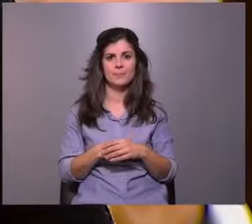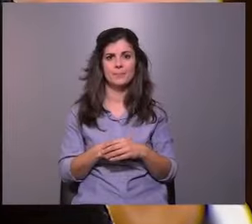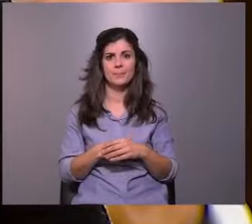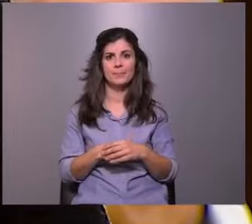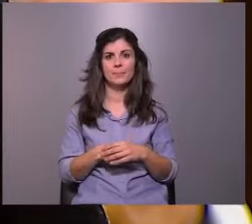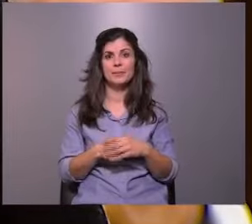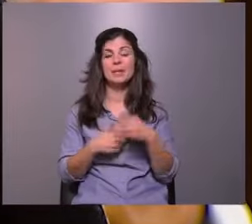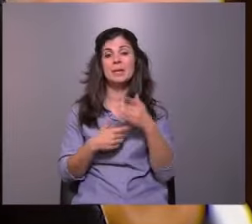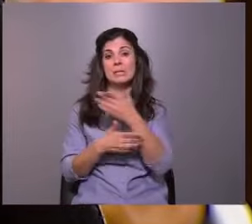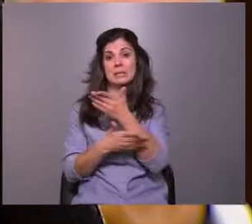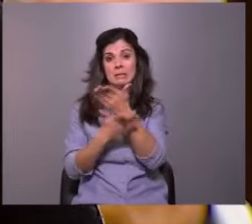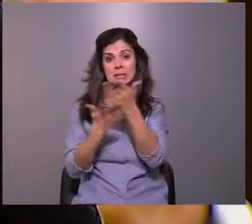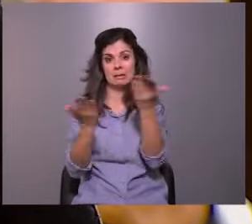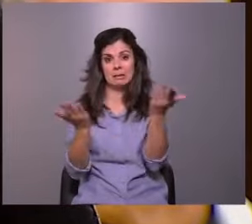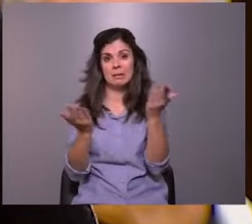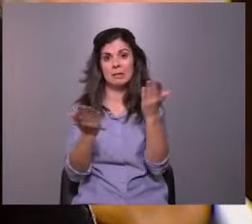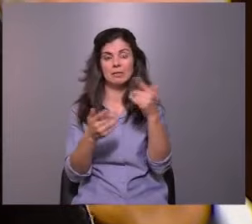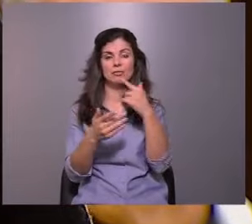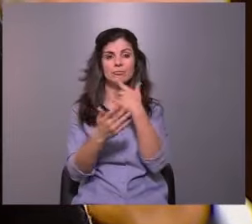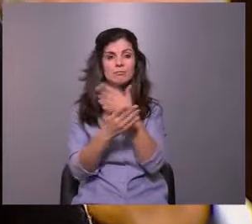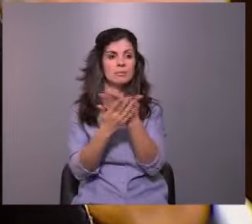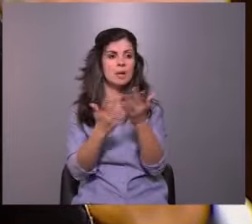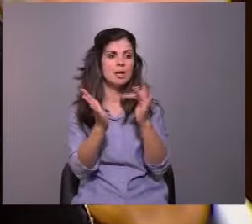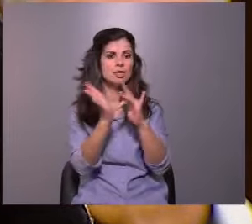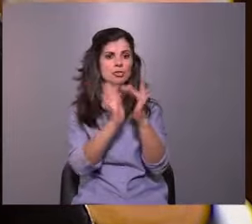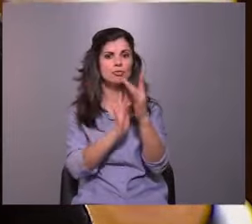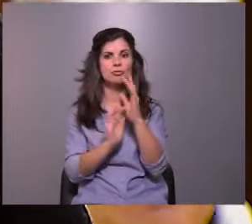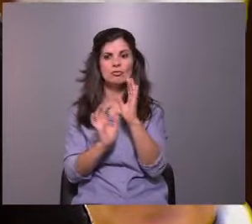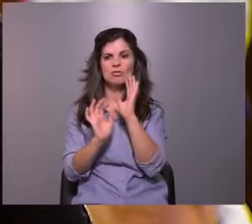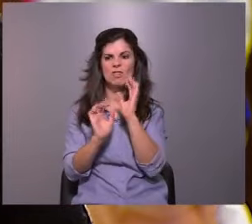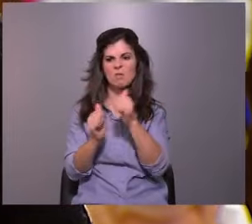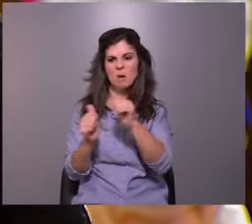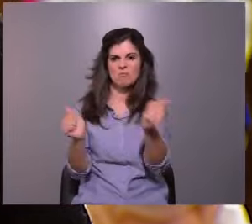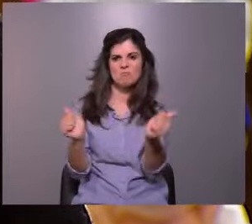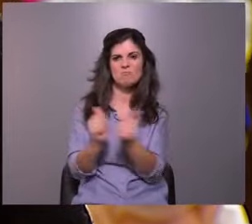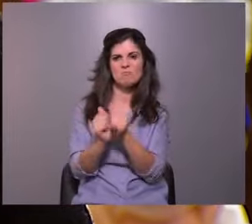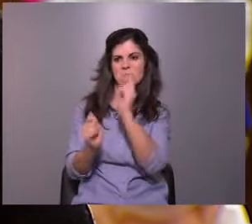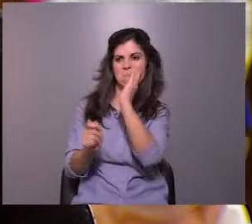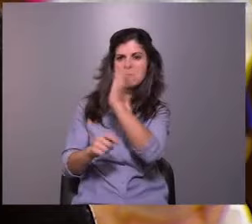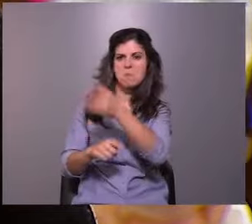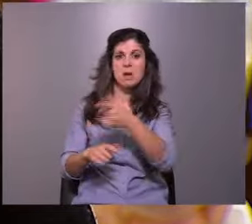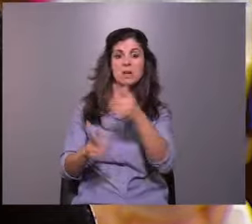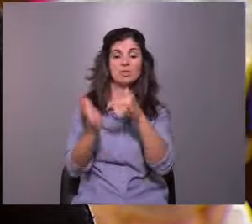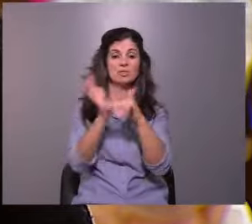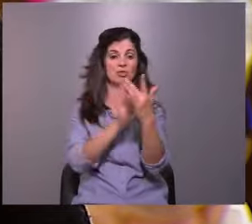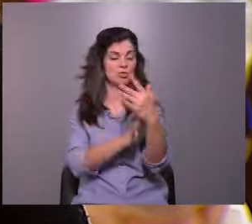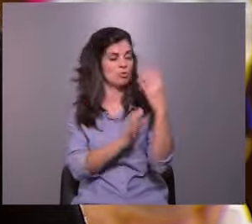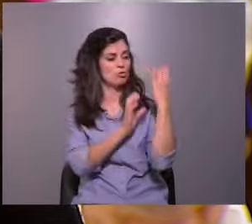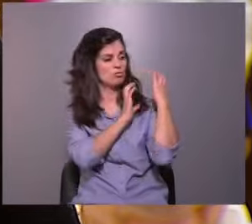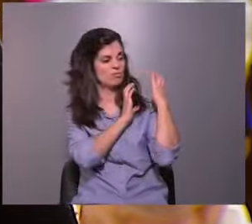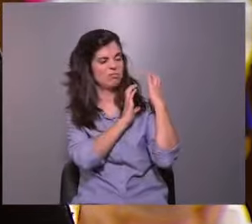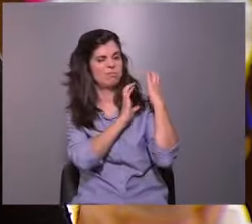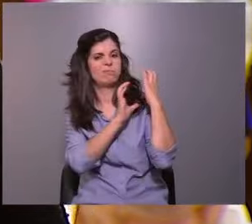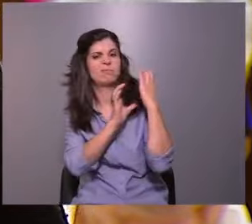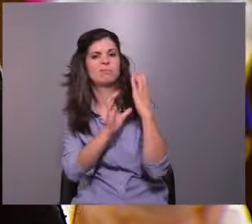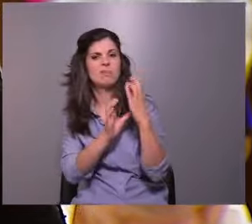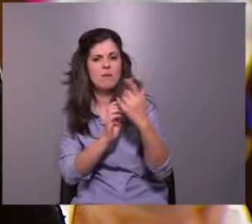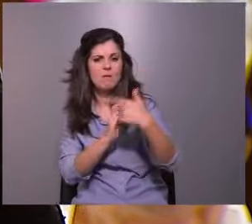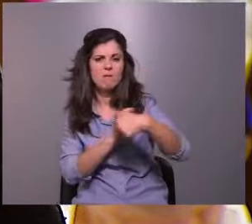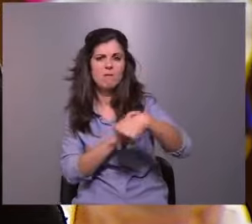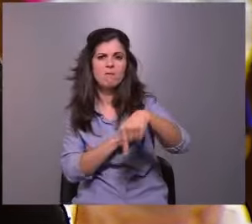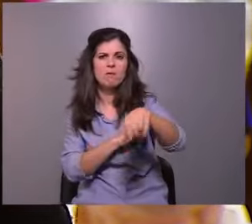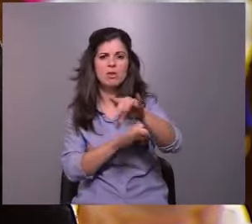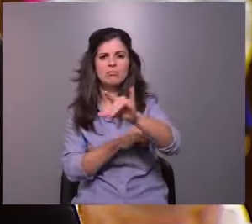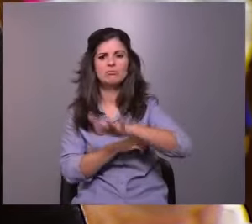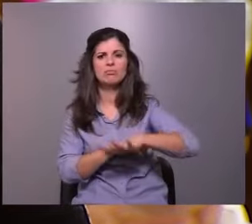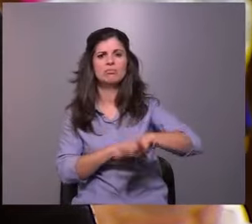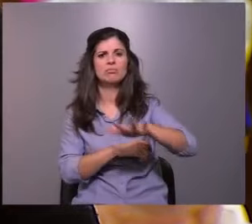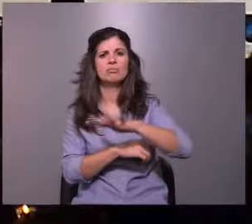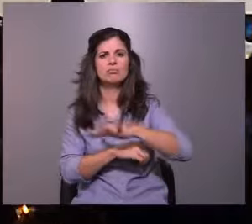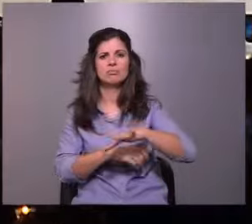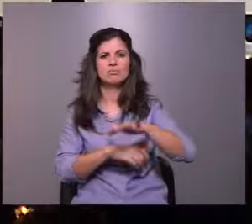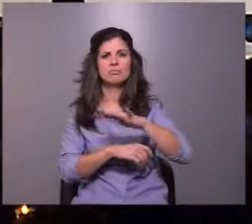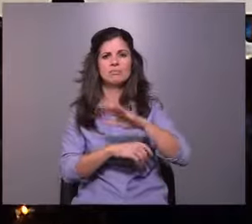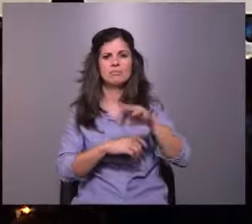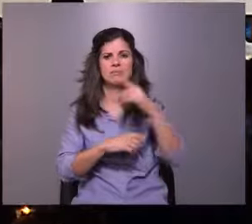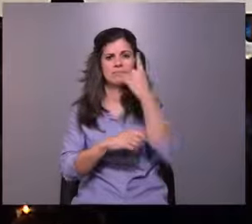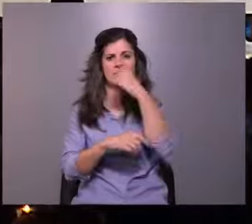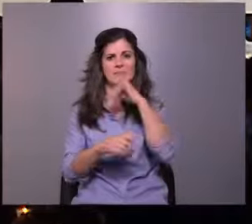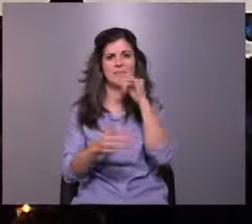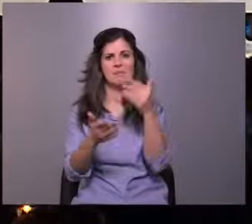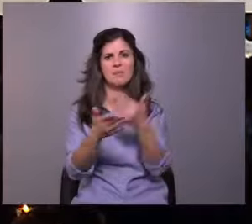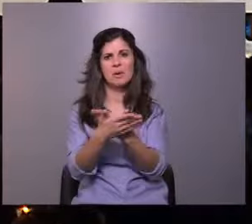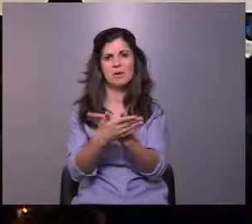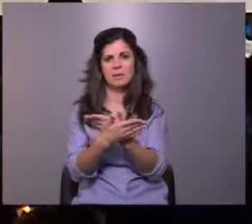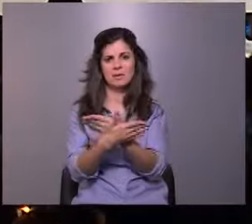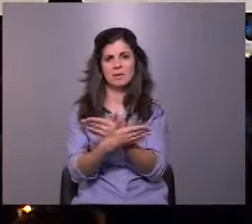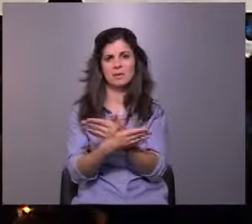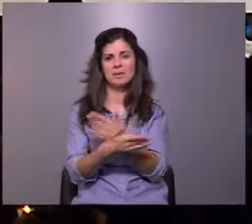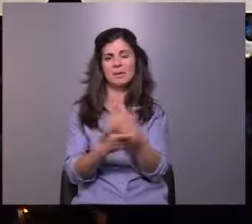Quarto mistério, meditamos em Jesus carregando a cruz a caminho do Calvário. Then Pilate handed him over